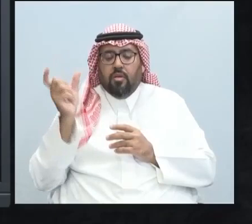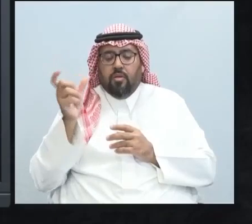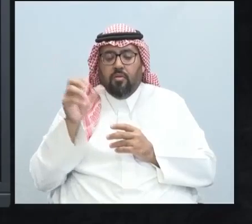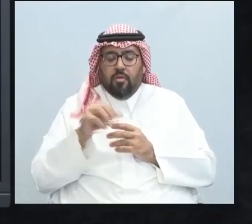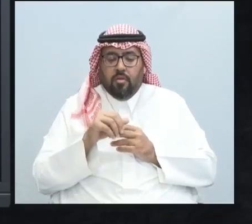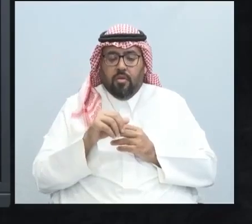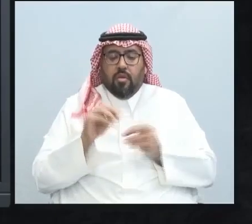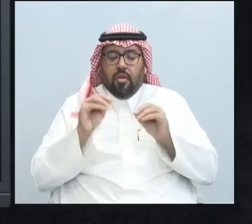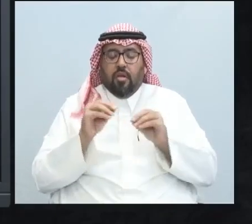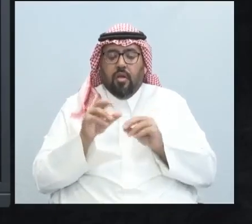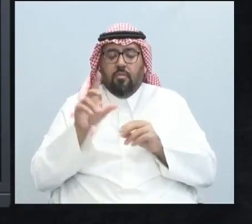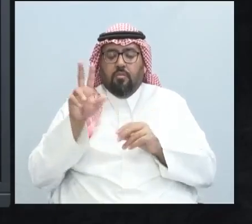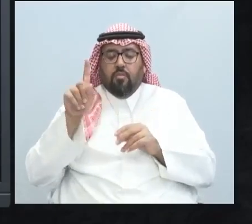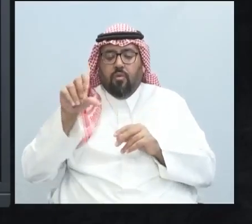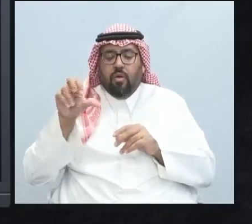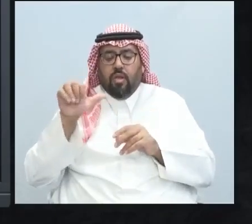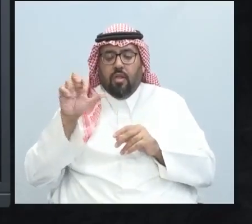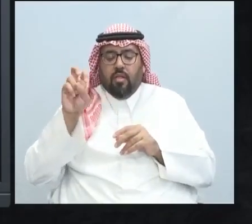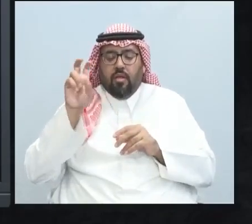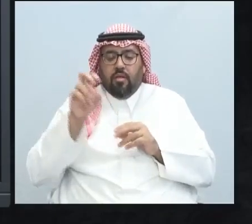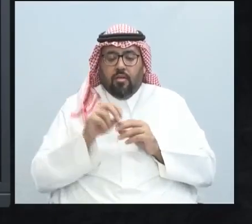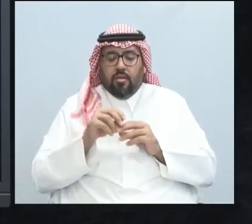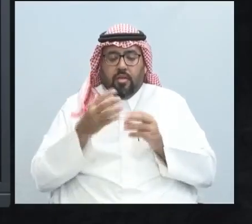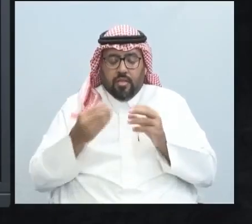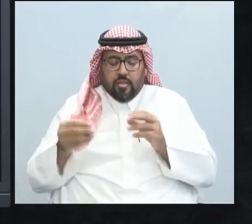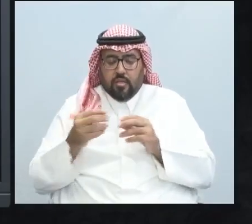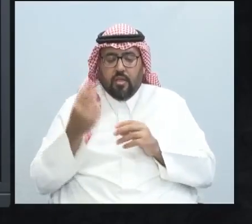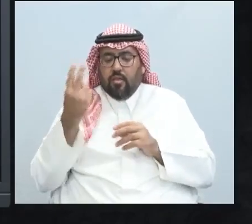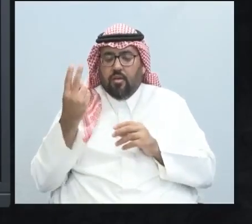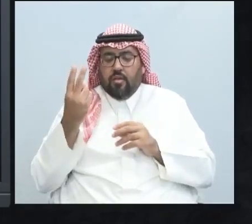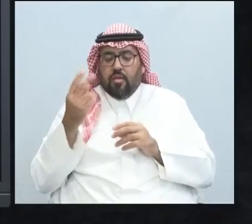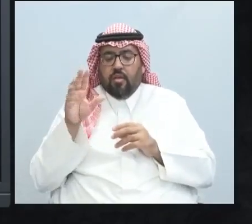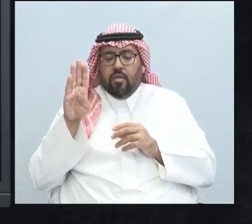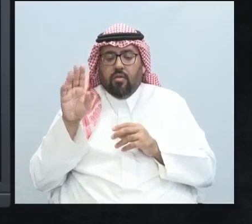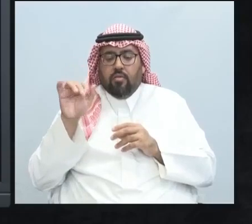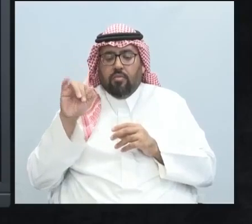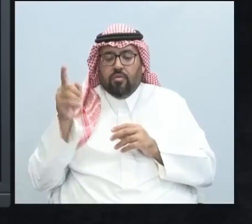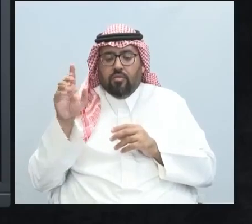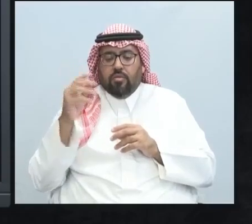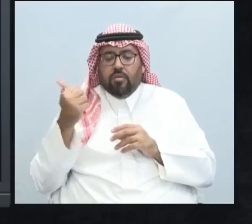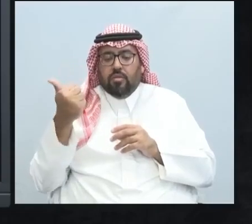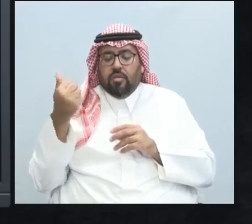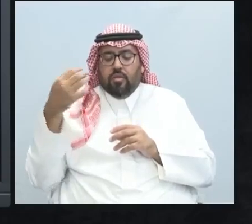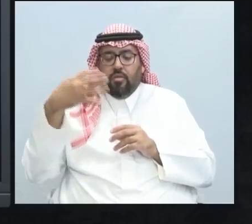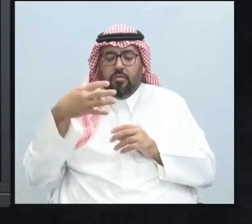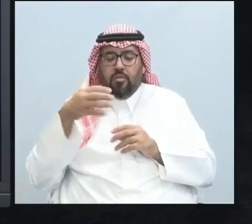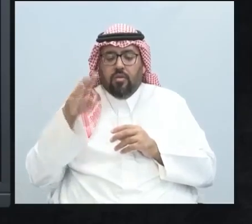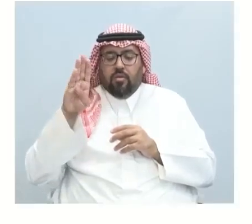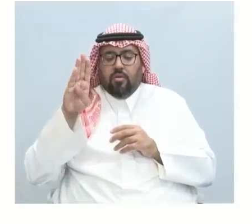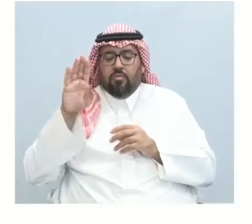كروموسوم من هذه البويضه تتم عمليه الاخصاب لينتج خليه ثنائيه الكروموسوم تملك 46